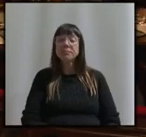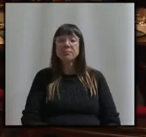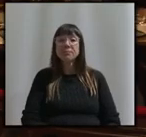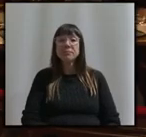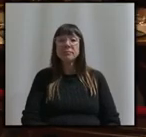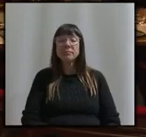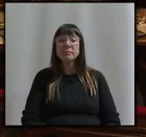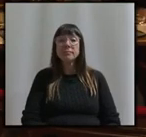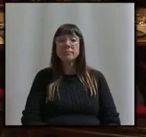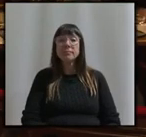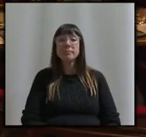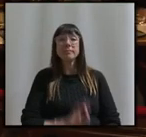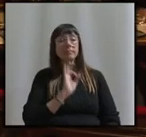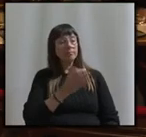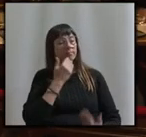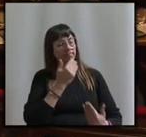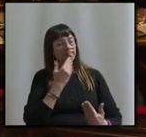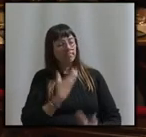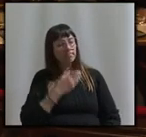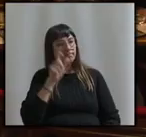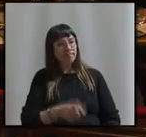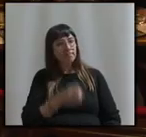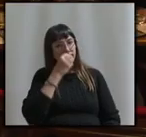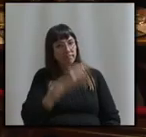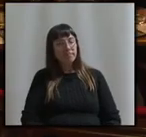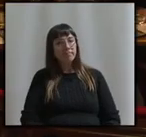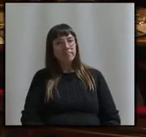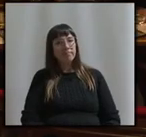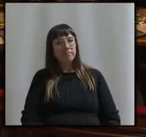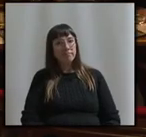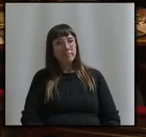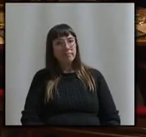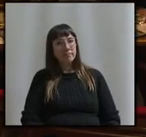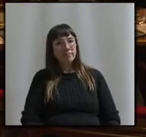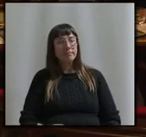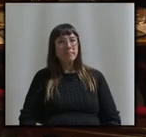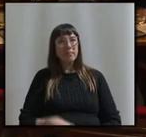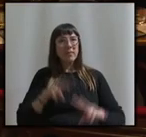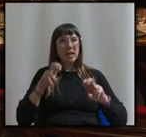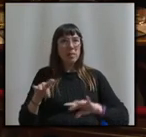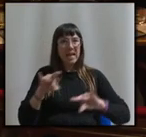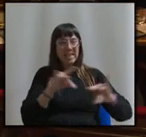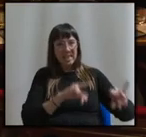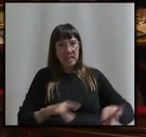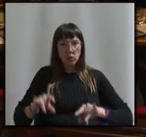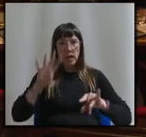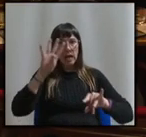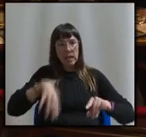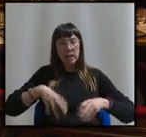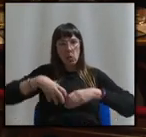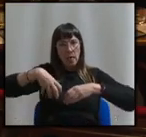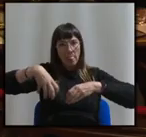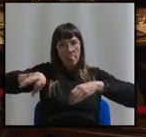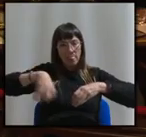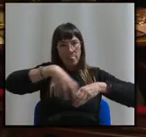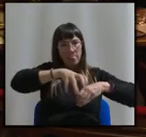Sí, gràcies, alcalde. Bé, nosaltres, la divisió territorial de Catalunya en vegueries és un dels temes de país que ha donat molt